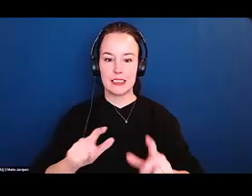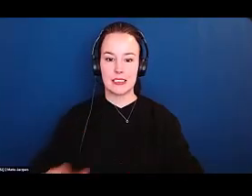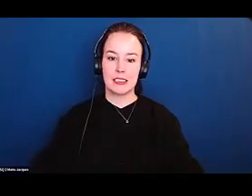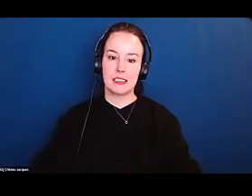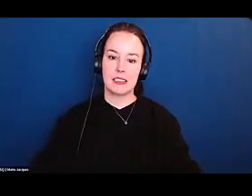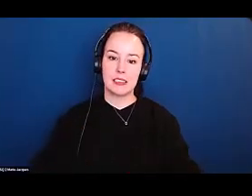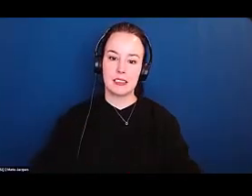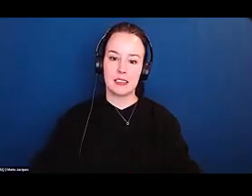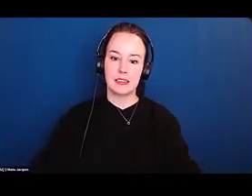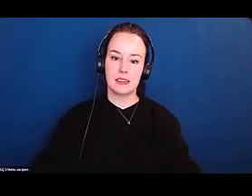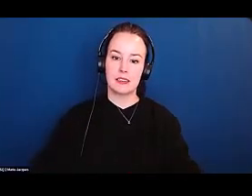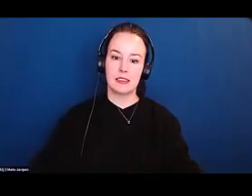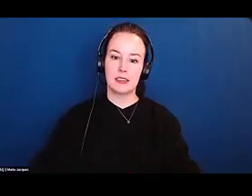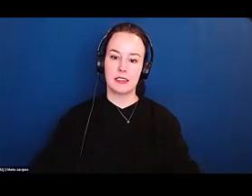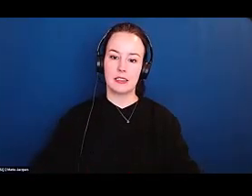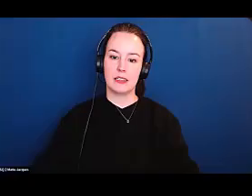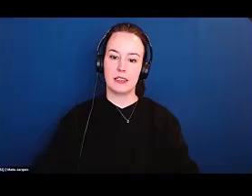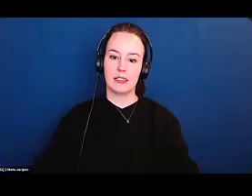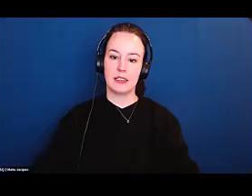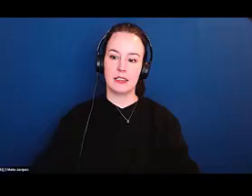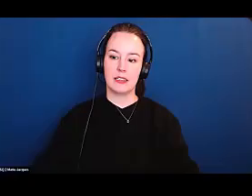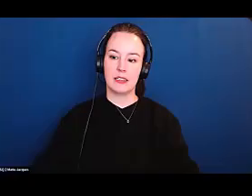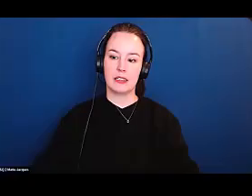Merci pour ces diapositives.